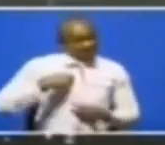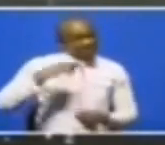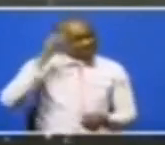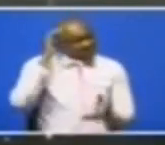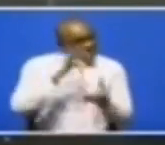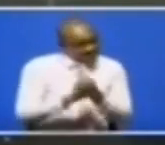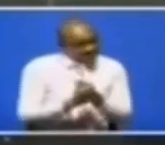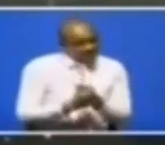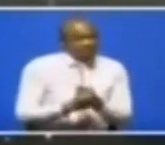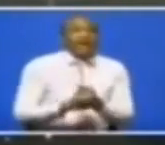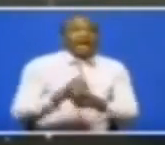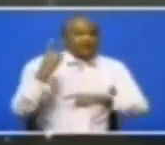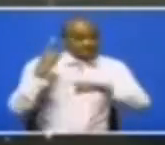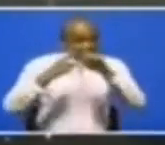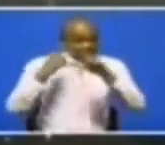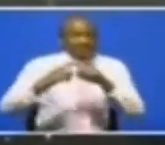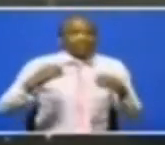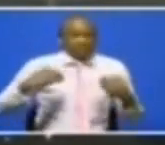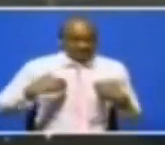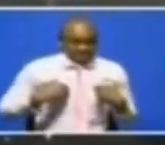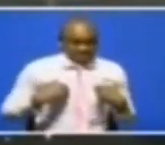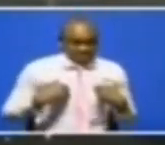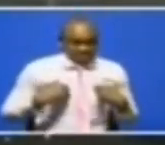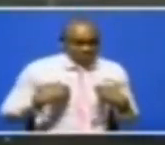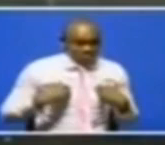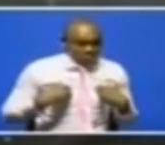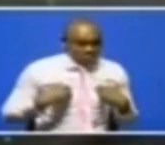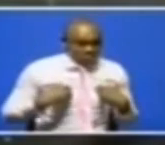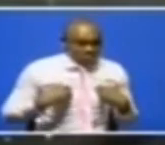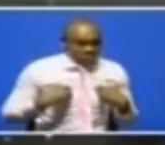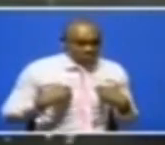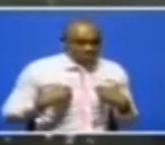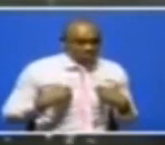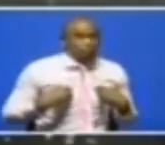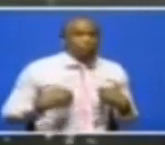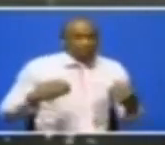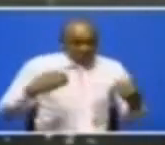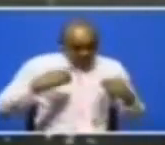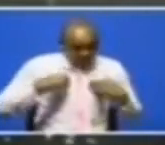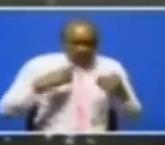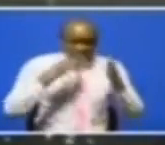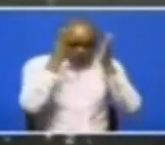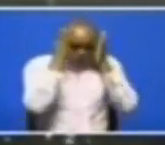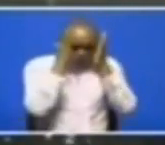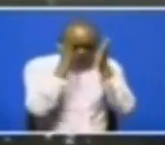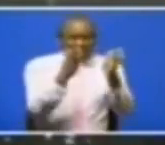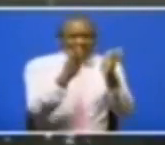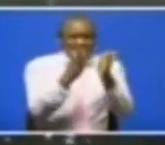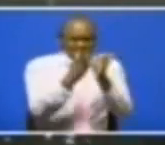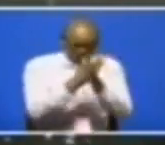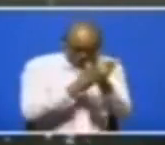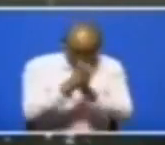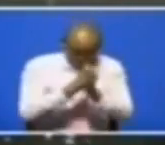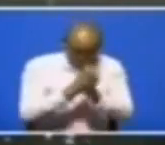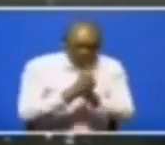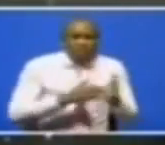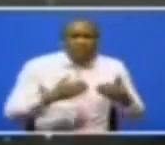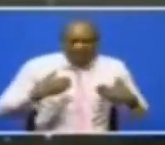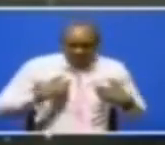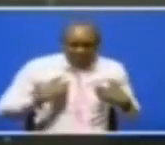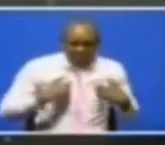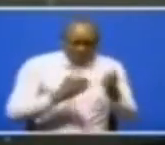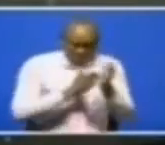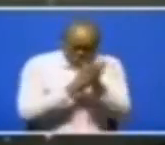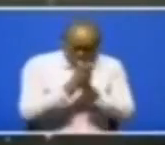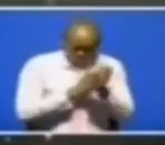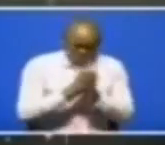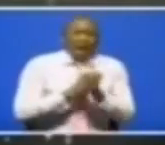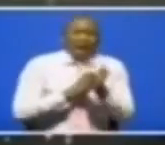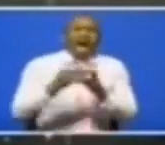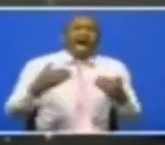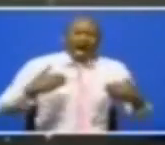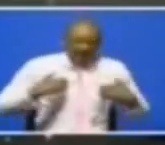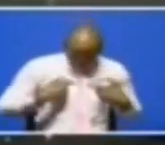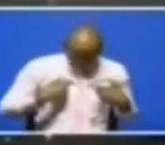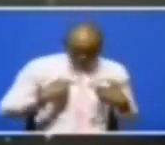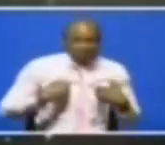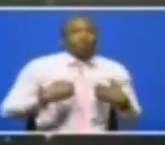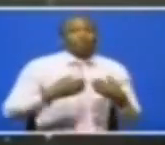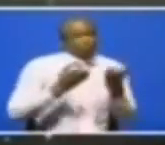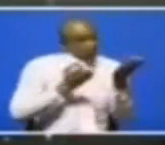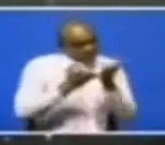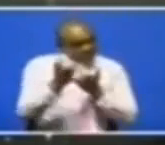na tajriba tulionayo, tuna ile commitment, ule uchu, tuna passion